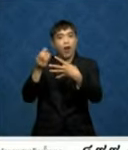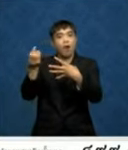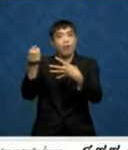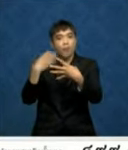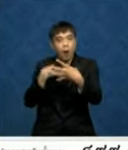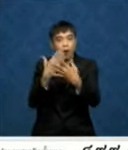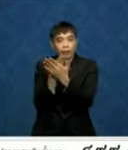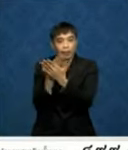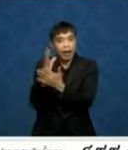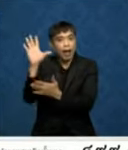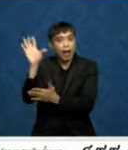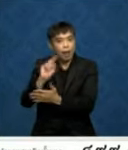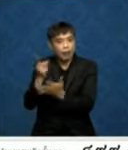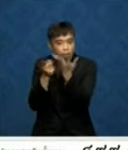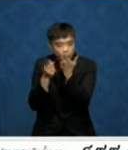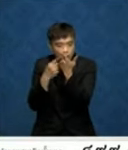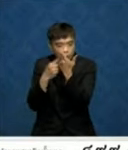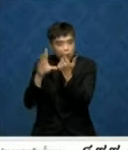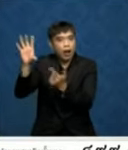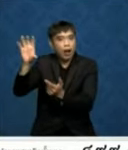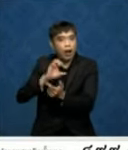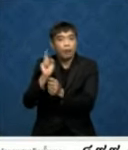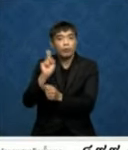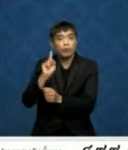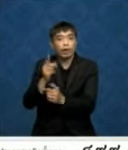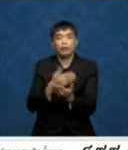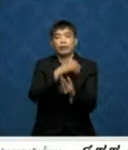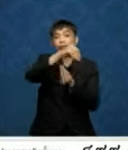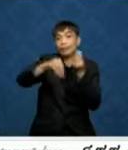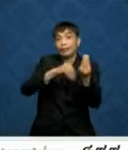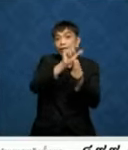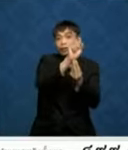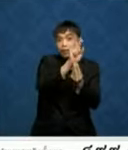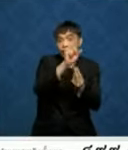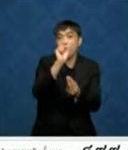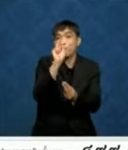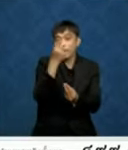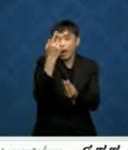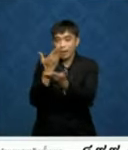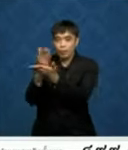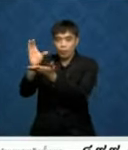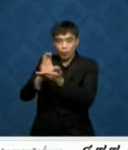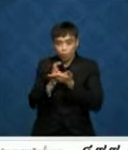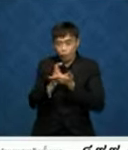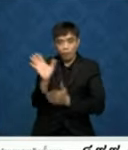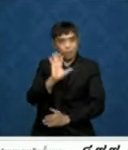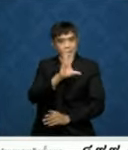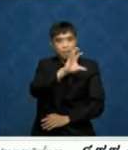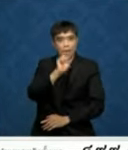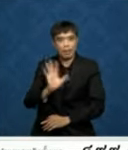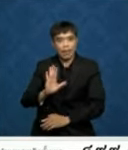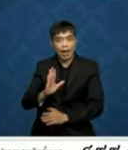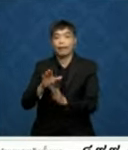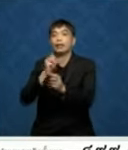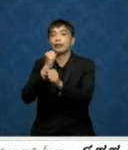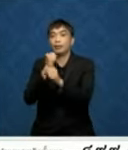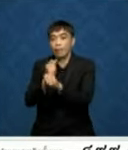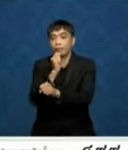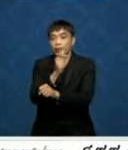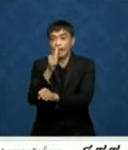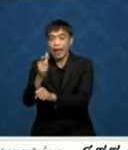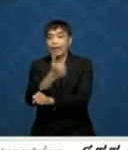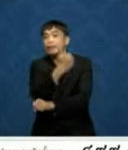ณเนี่ยมาจากเงินที่อัดฉีดใหม่เข้าระบบเศรษฐกิจไม่ได้มาจากการนำเงินที่จะใช้จ่ายภายใต้ภารกิจอื่นอยู่แล้วหมาย